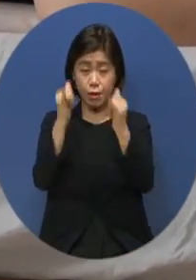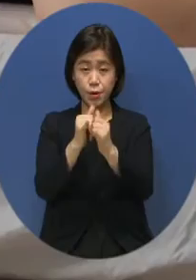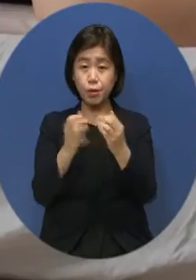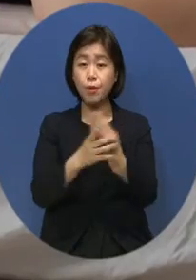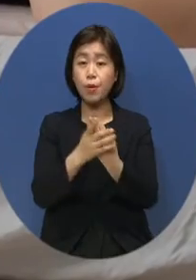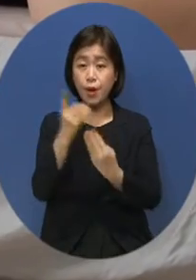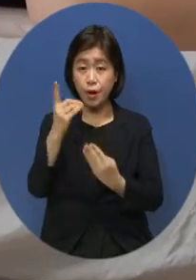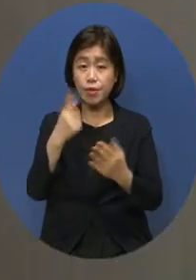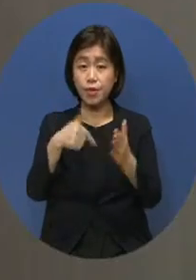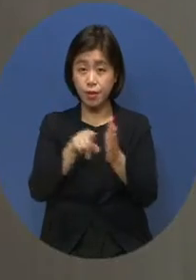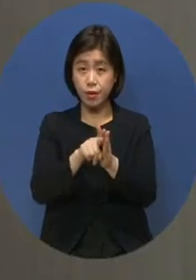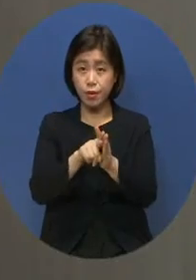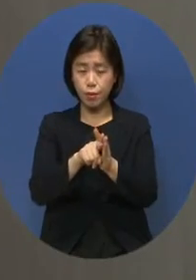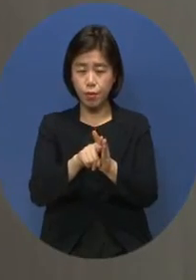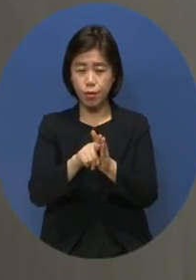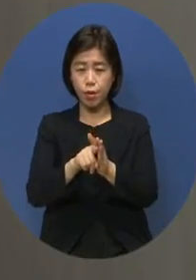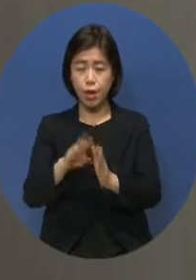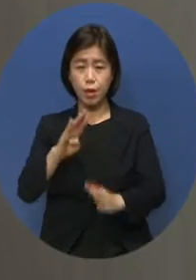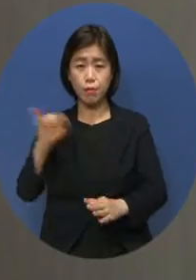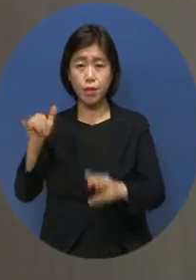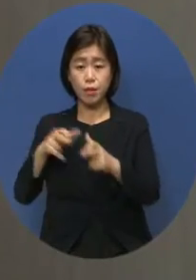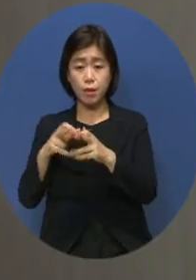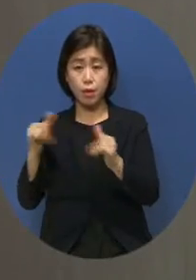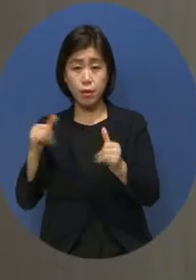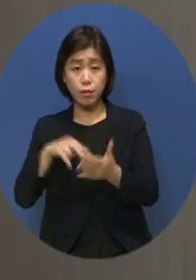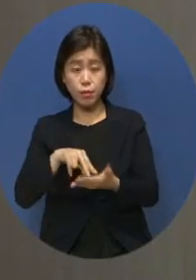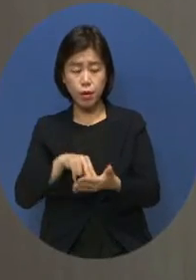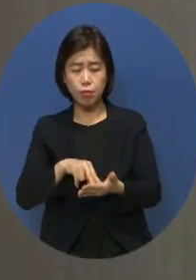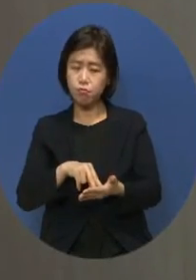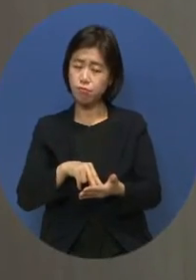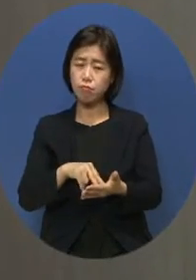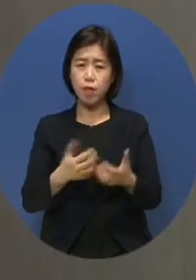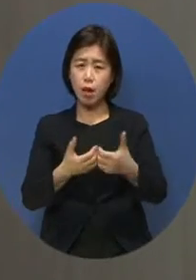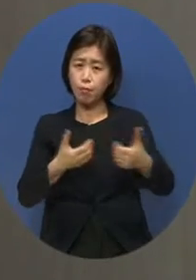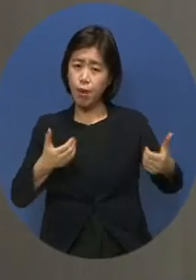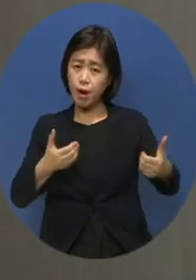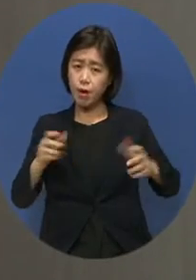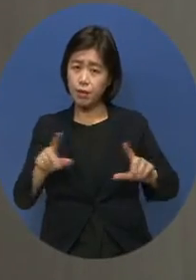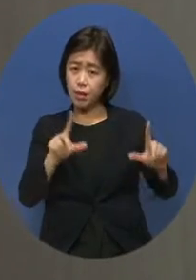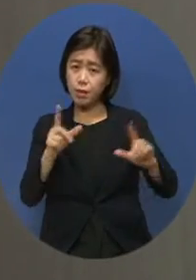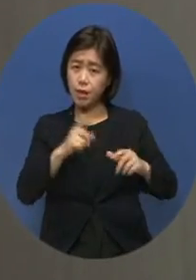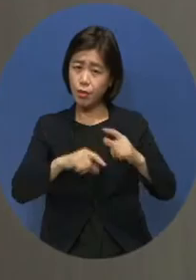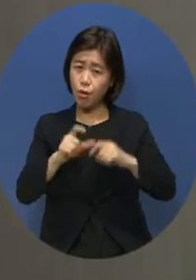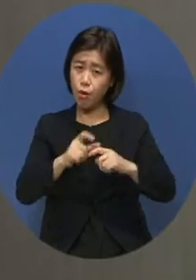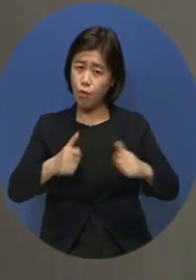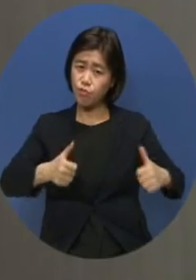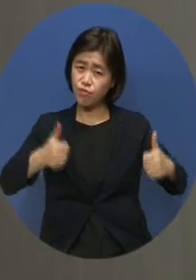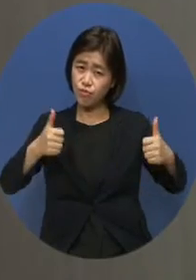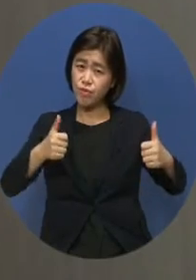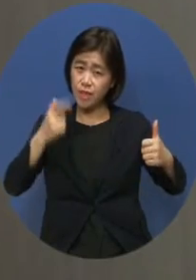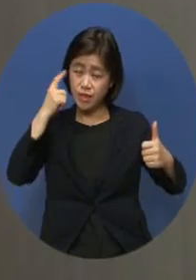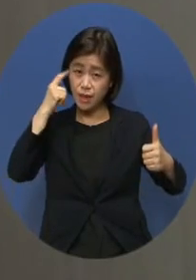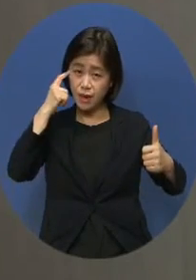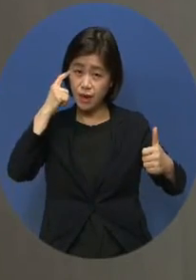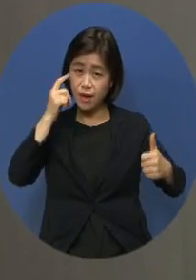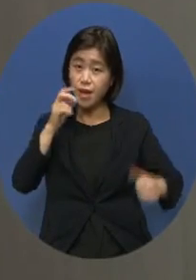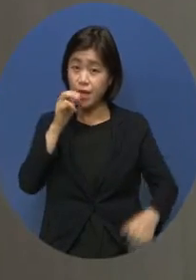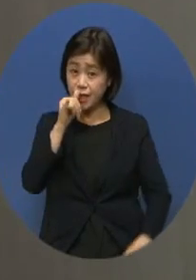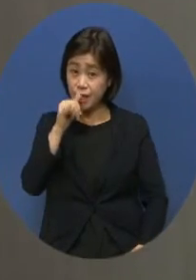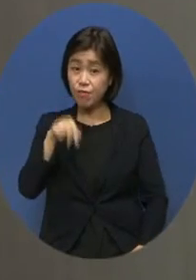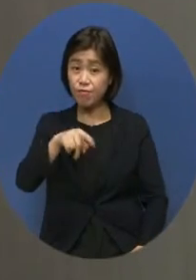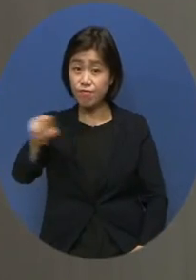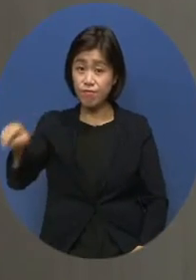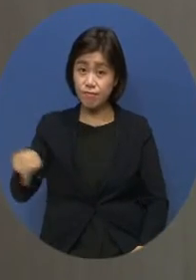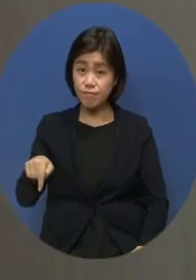않았던 사람들은 되게 같이 살 수 있을까? 따로 사는 게 더 서로에게 좋지 않을까? 장애인과 비장애인이라고 생각하는 사람들에게